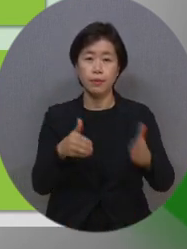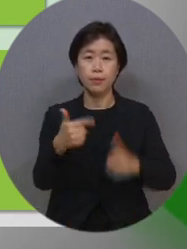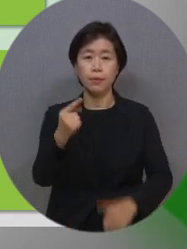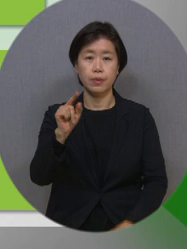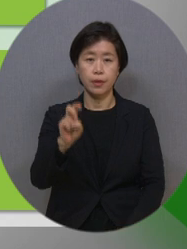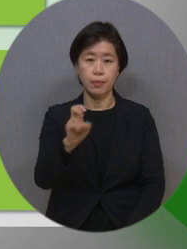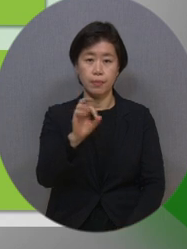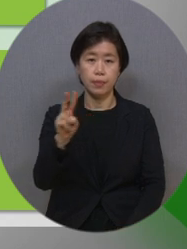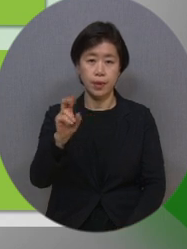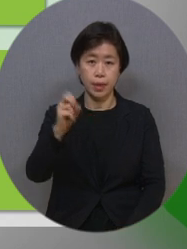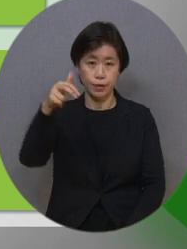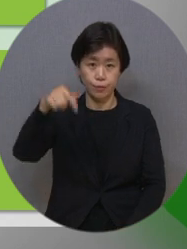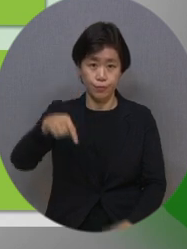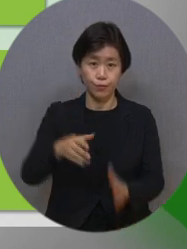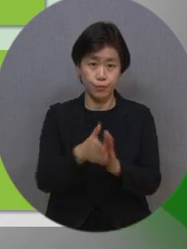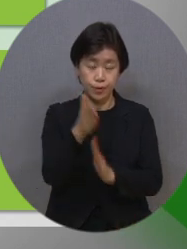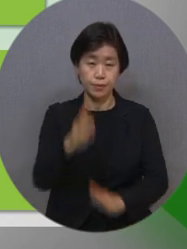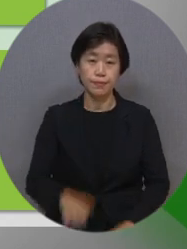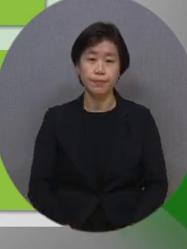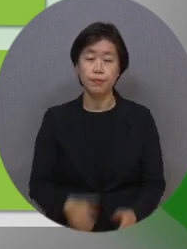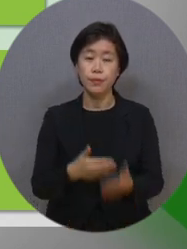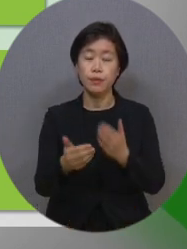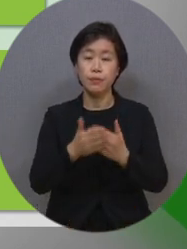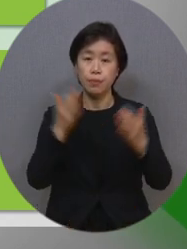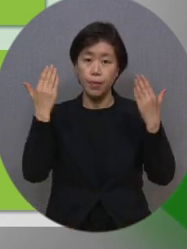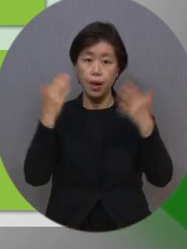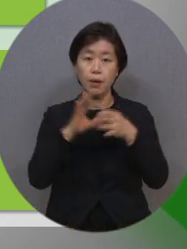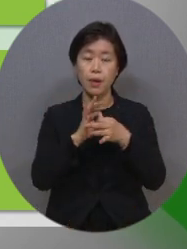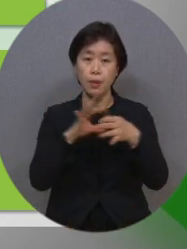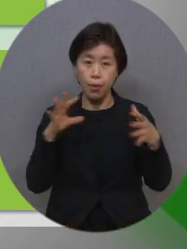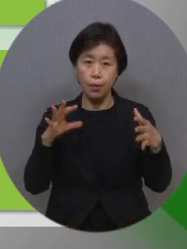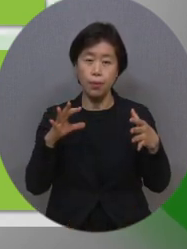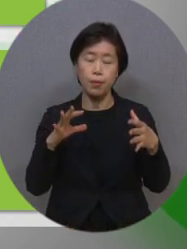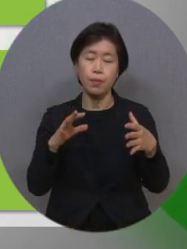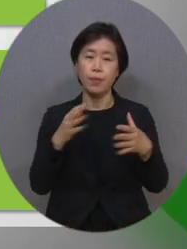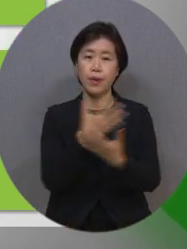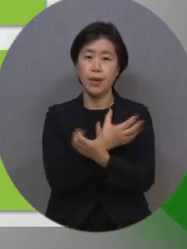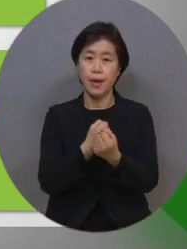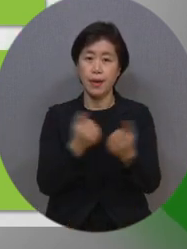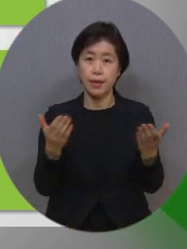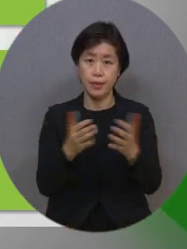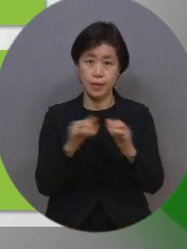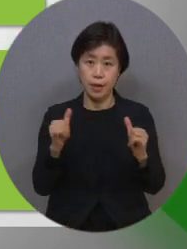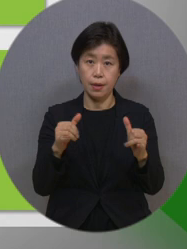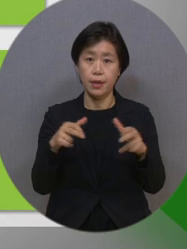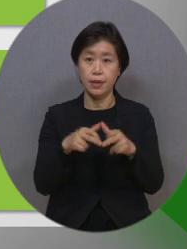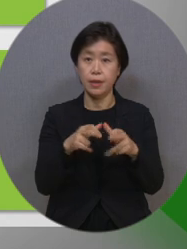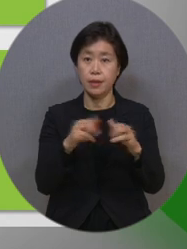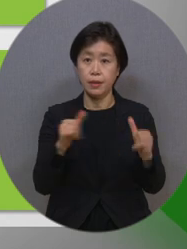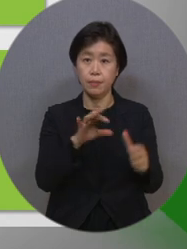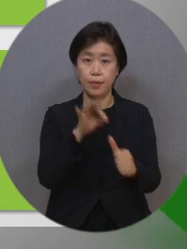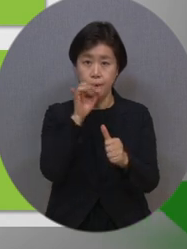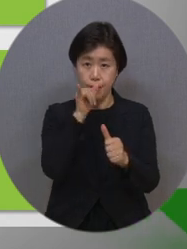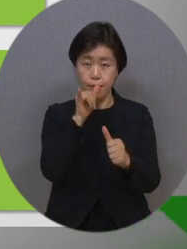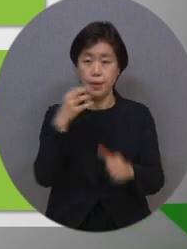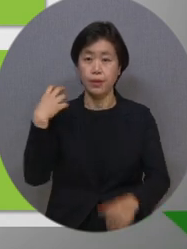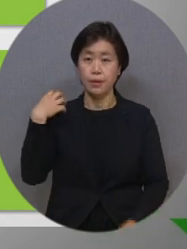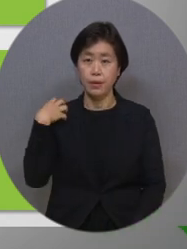무관하며 계약직을 모집합니다. 장애인만 채용하며 담당 지사는 서울 동부지사입니다.